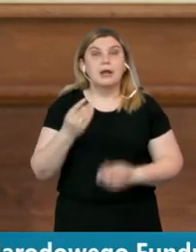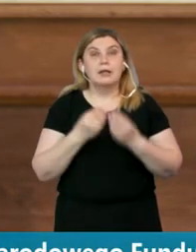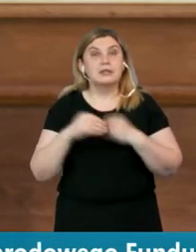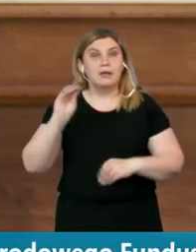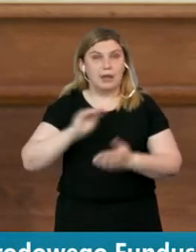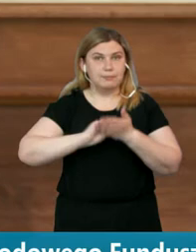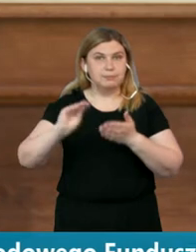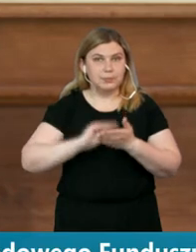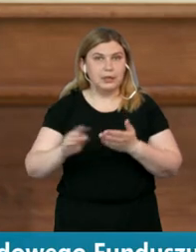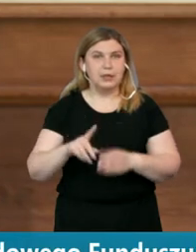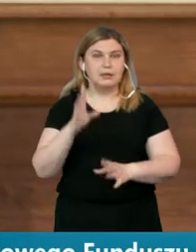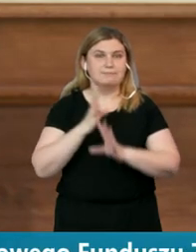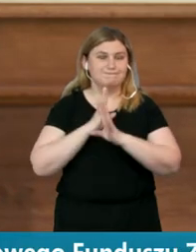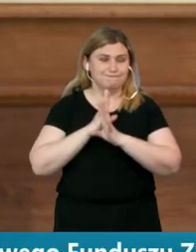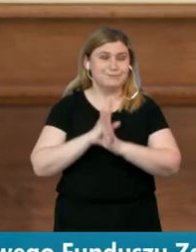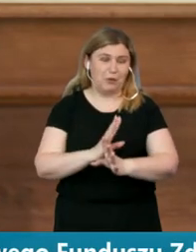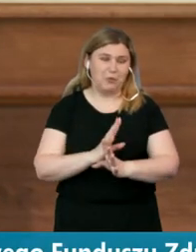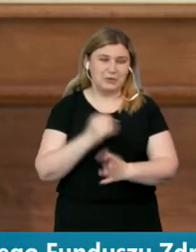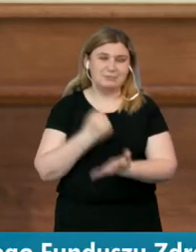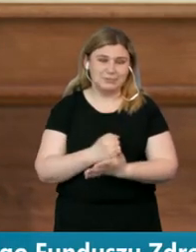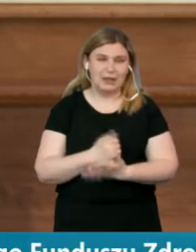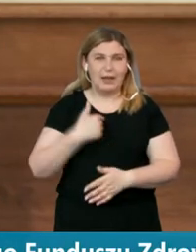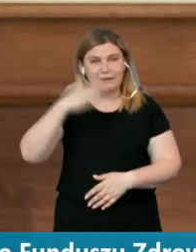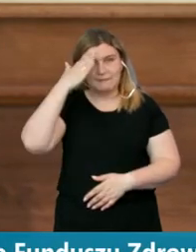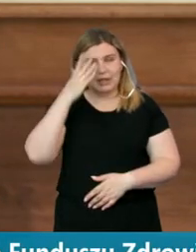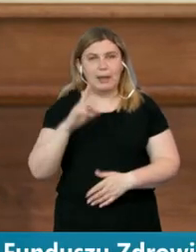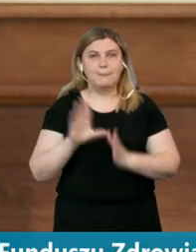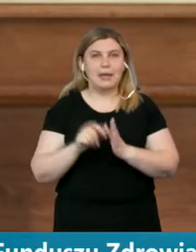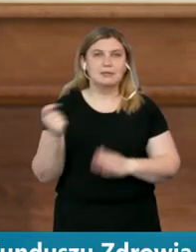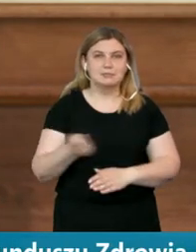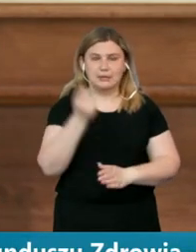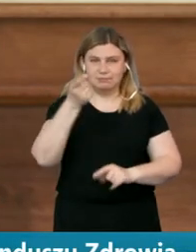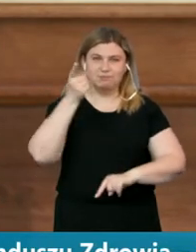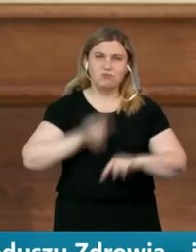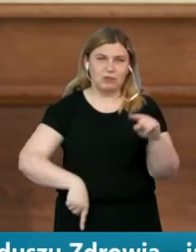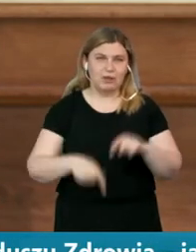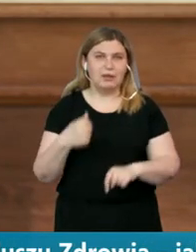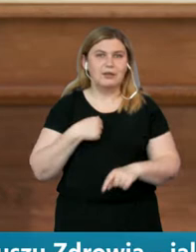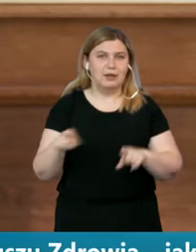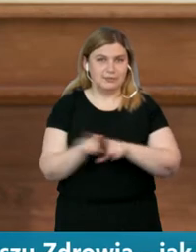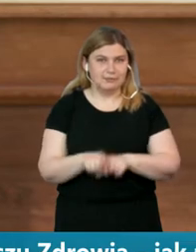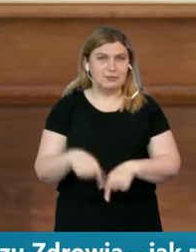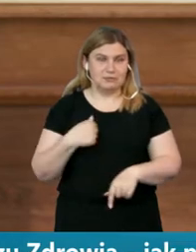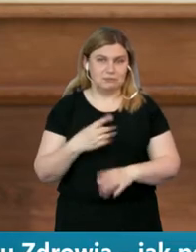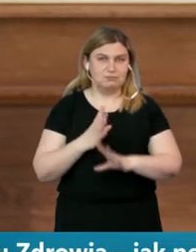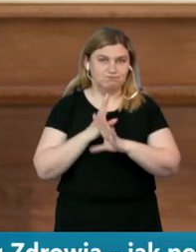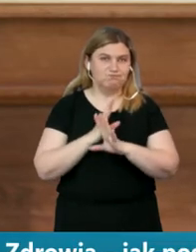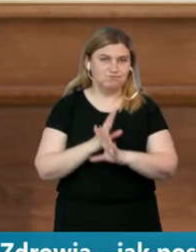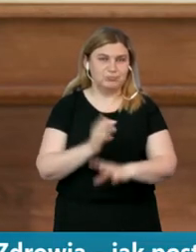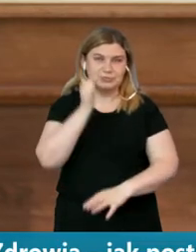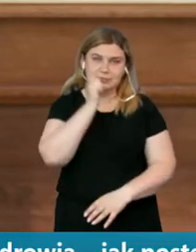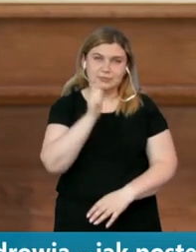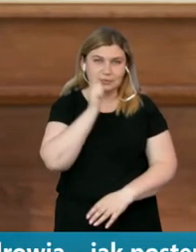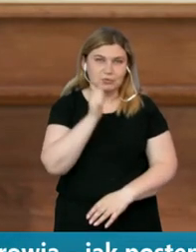piszecie do mnie w sprawie korków. Wiem, że po mieście jeździ się bardzo źle. Ja też w tych korkach codziennie